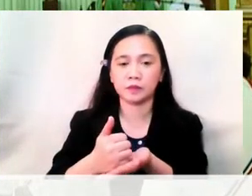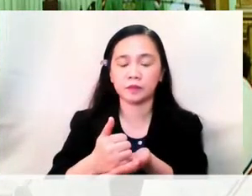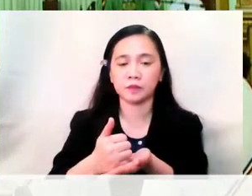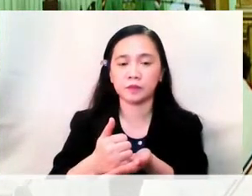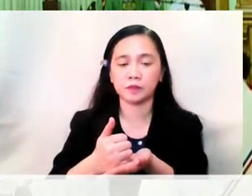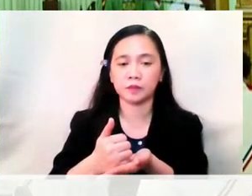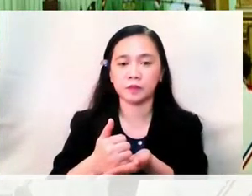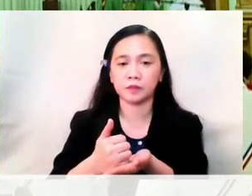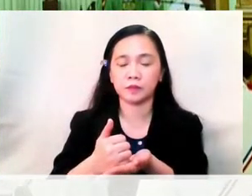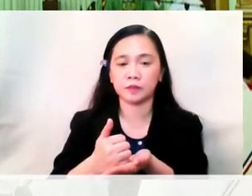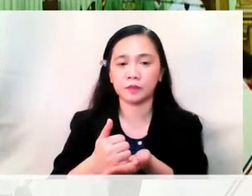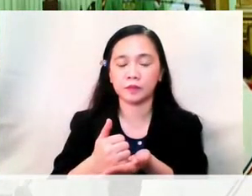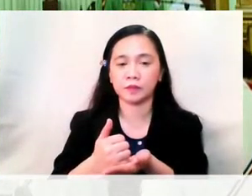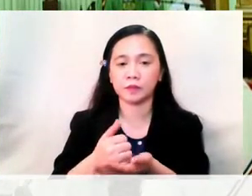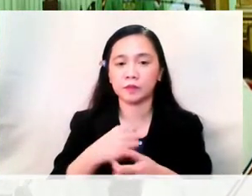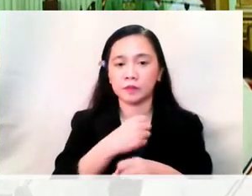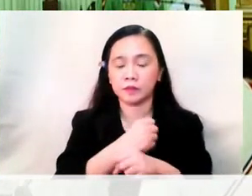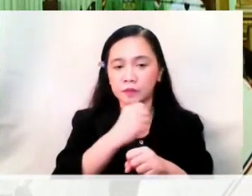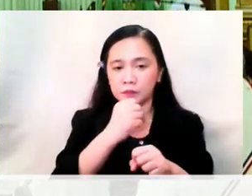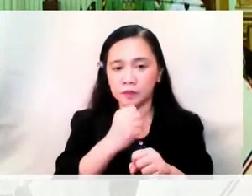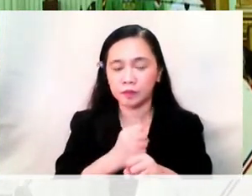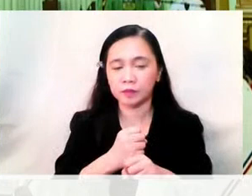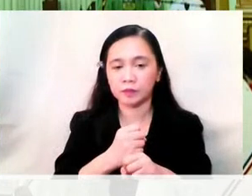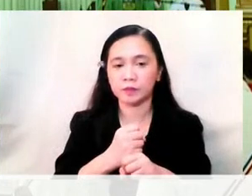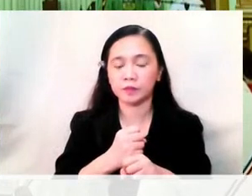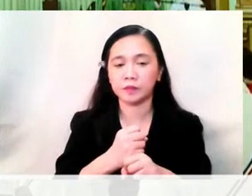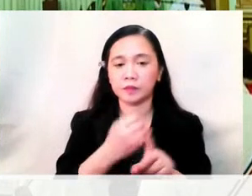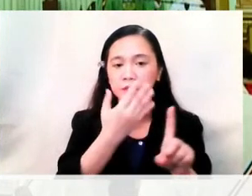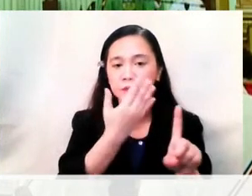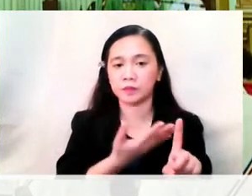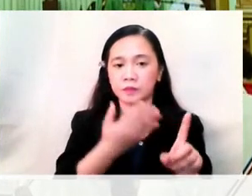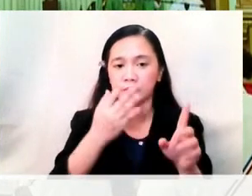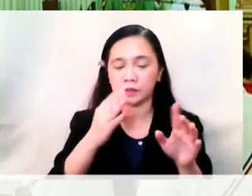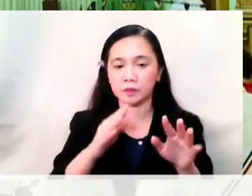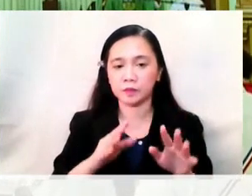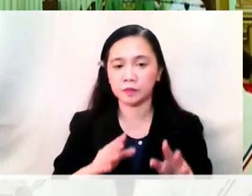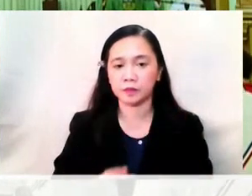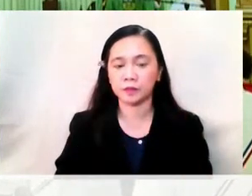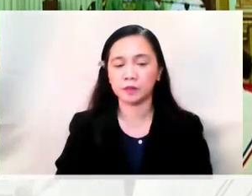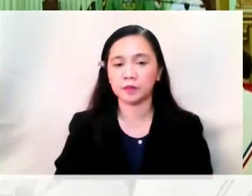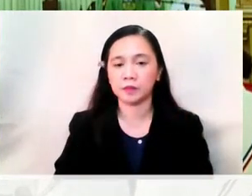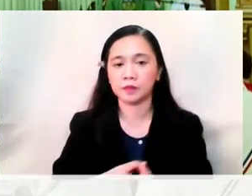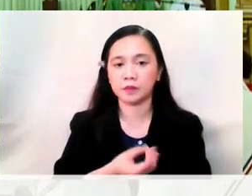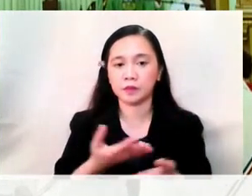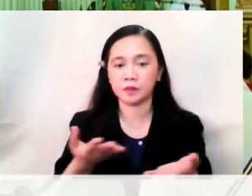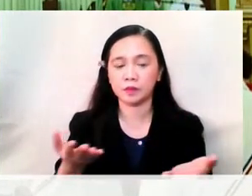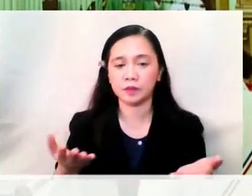kanilang pagkatao. Naway, bigyan sila ng panahon